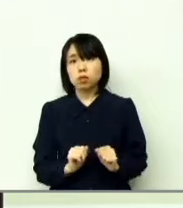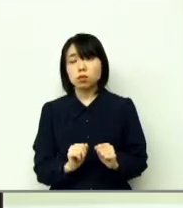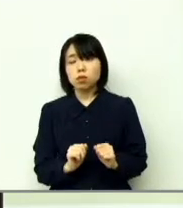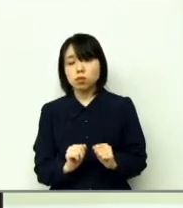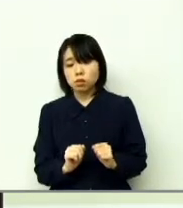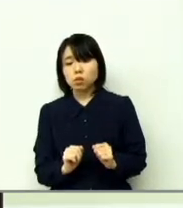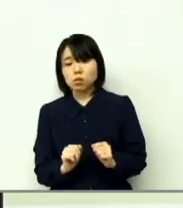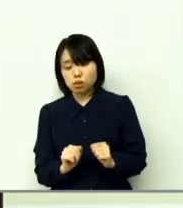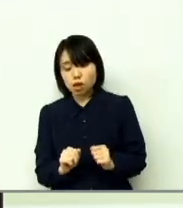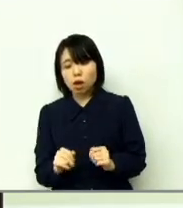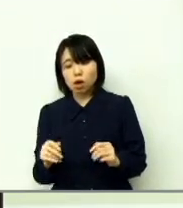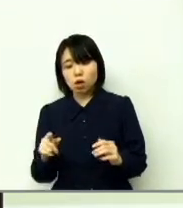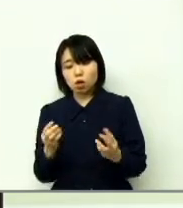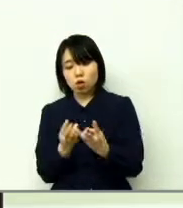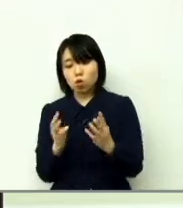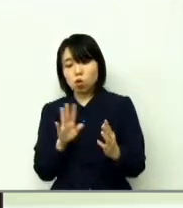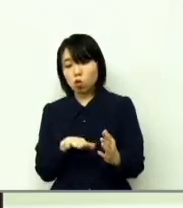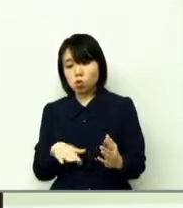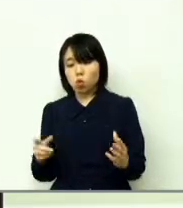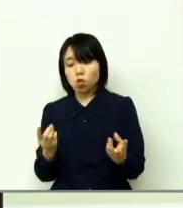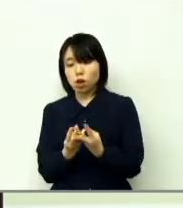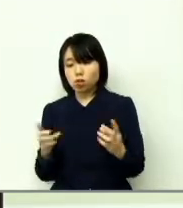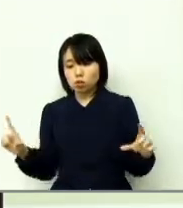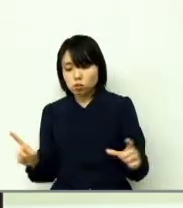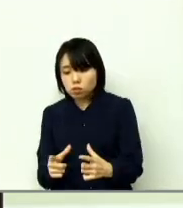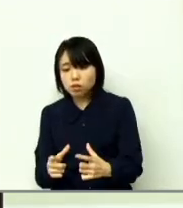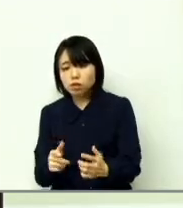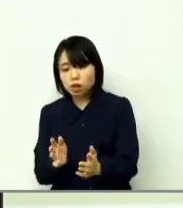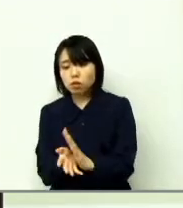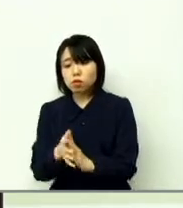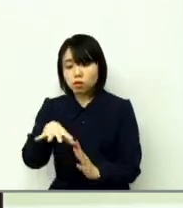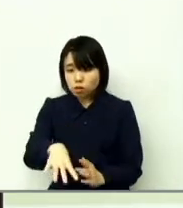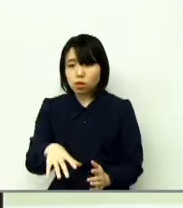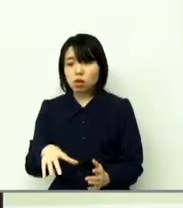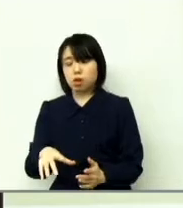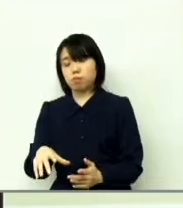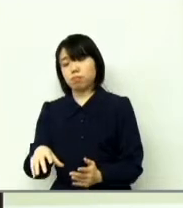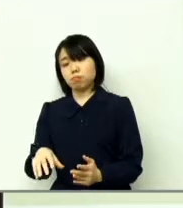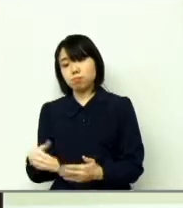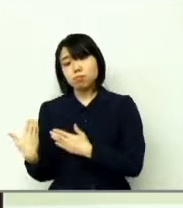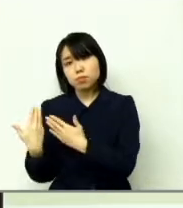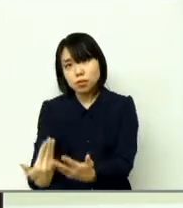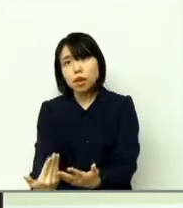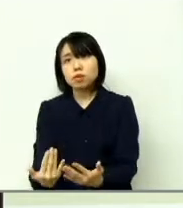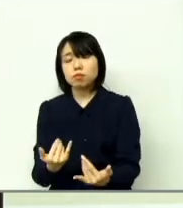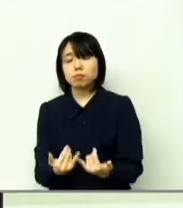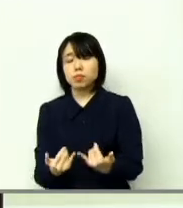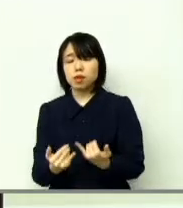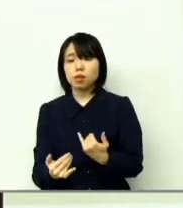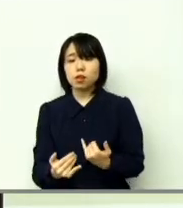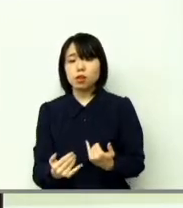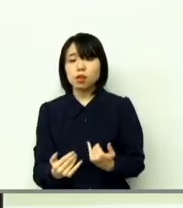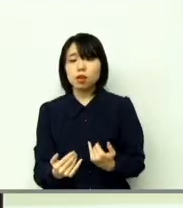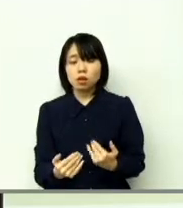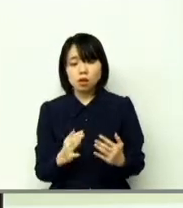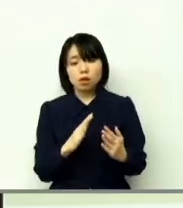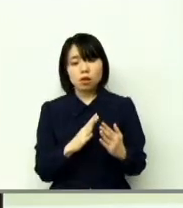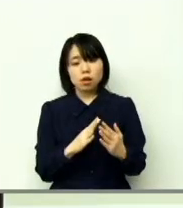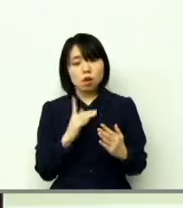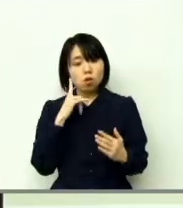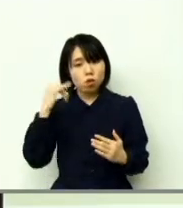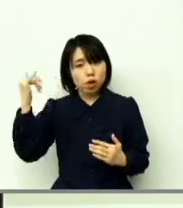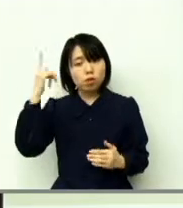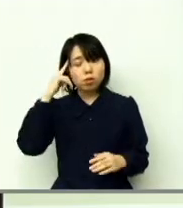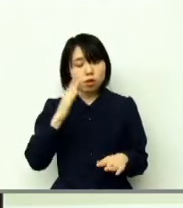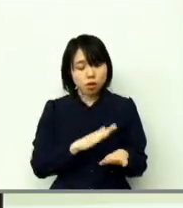型のところで、ね、子どもを預けたいというようなご家庭もあると思います。私たちとしてはそういういろんなご家庭の要